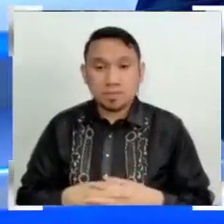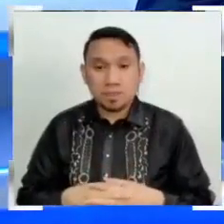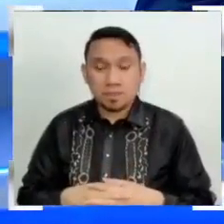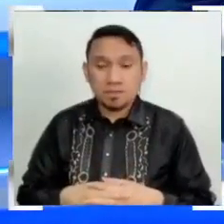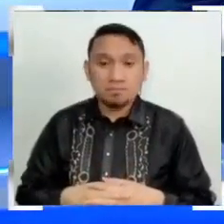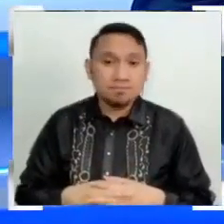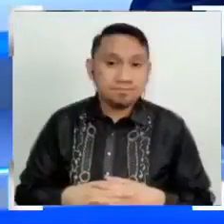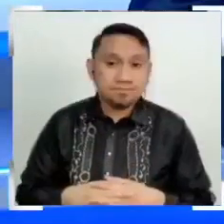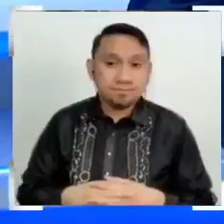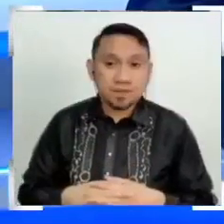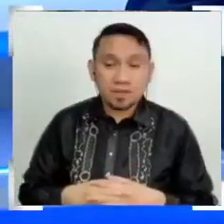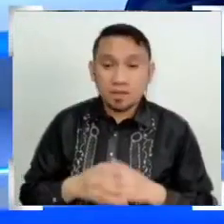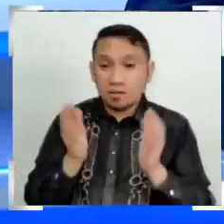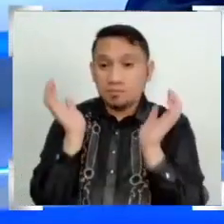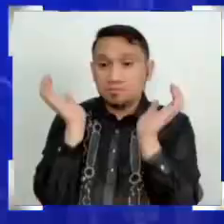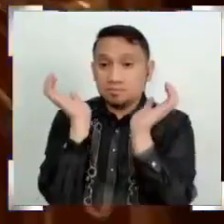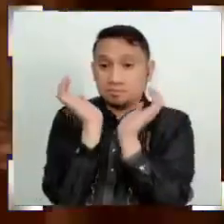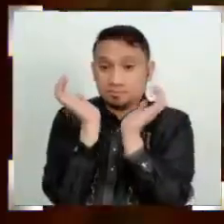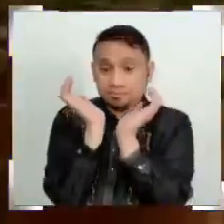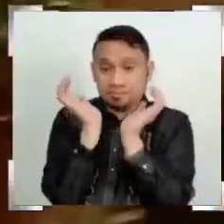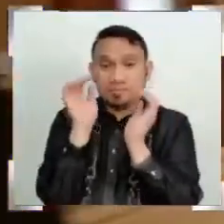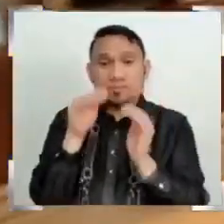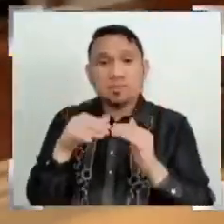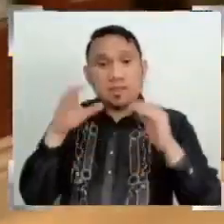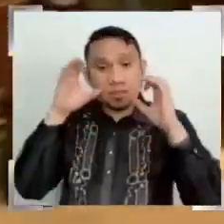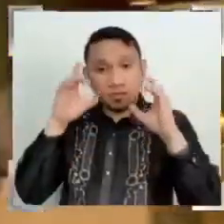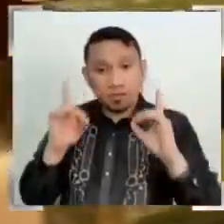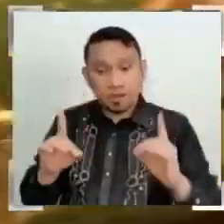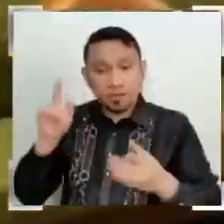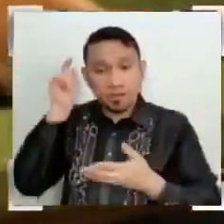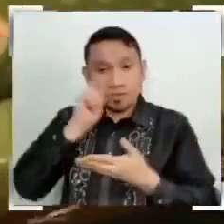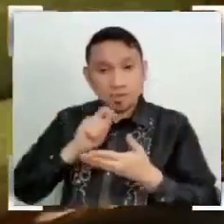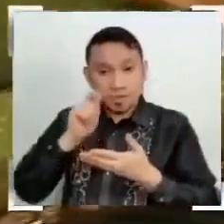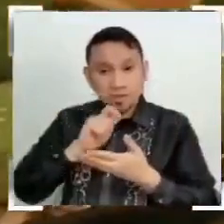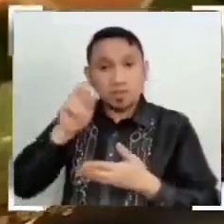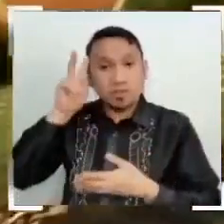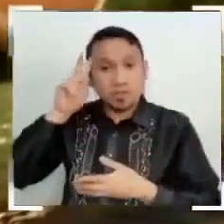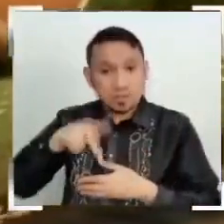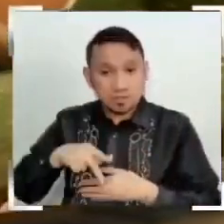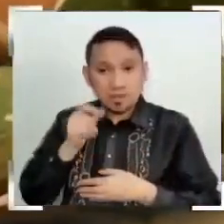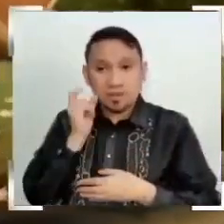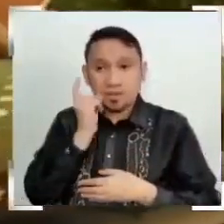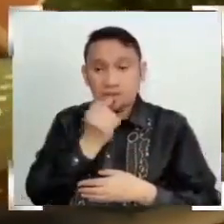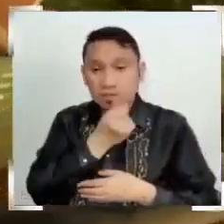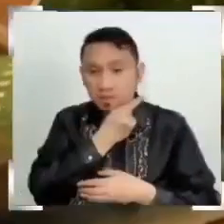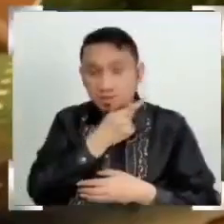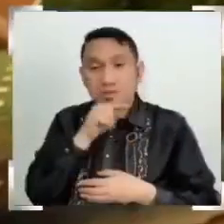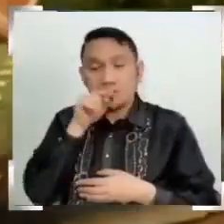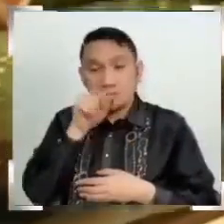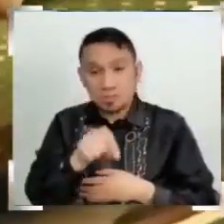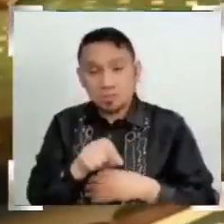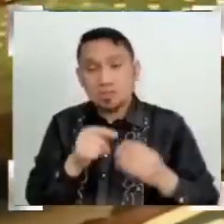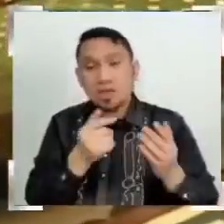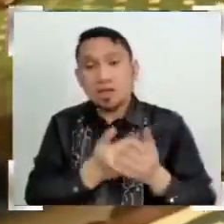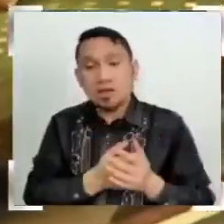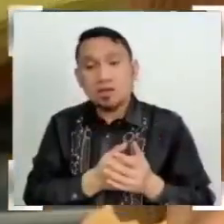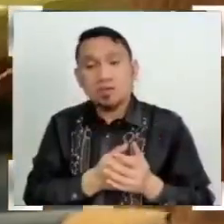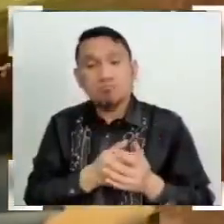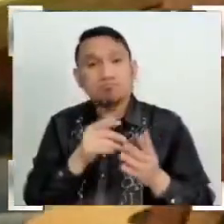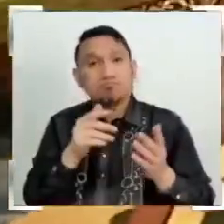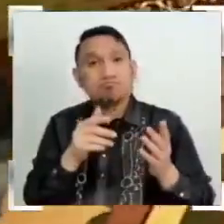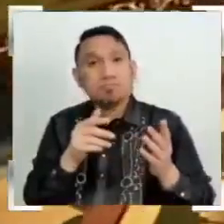Nasa Brunei ngayon si Vice President at Education Secretary Sara Duterte bilang Pangulo ng Southeast Asian Ministers of